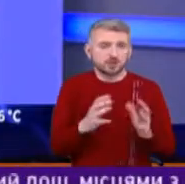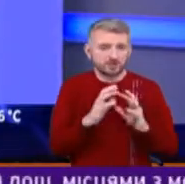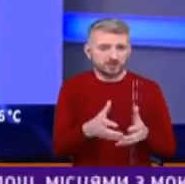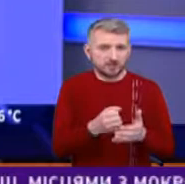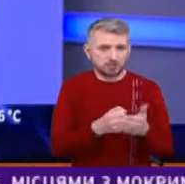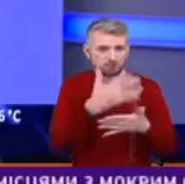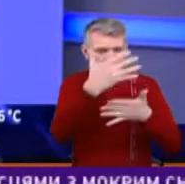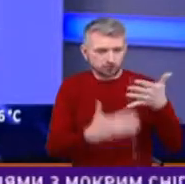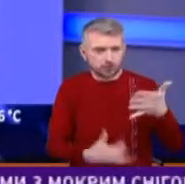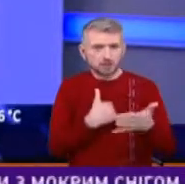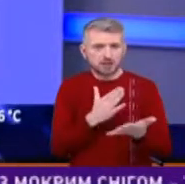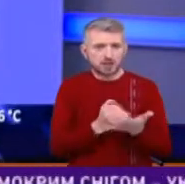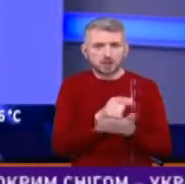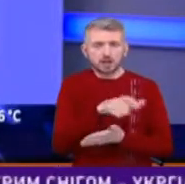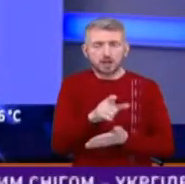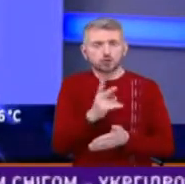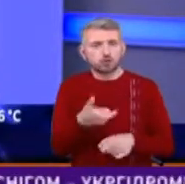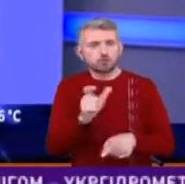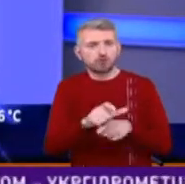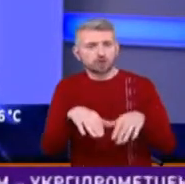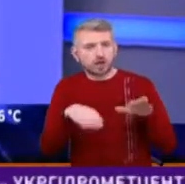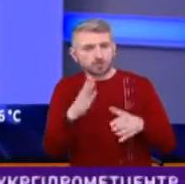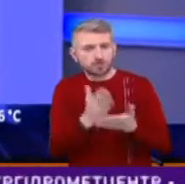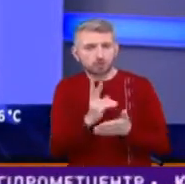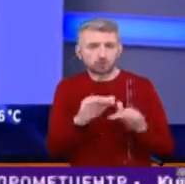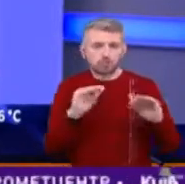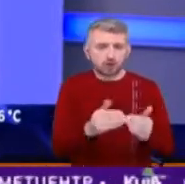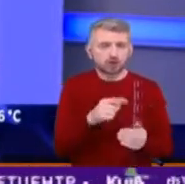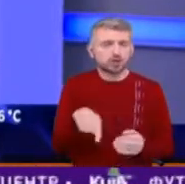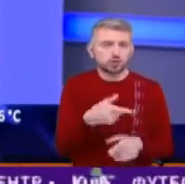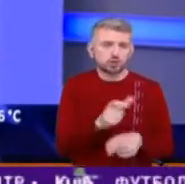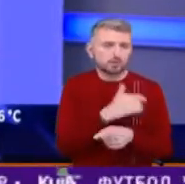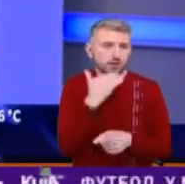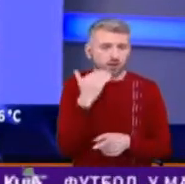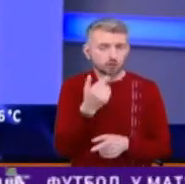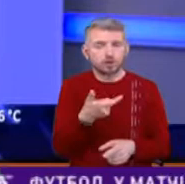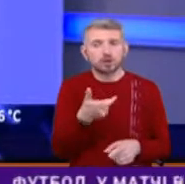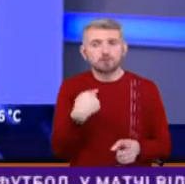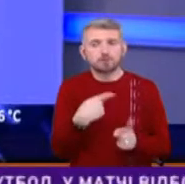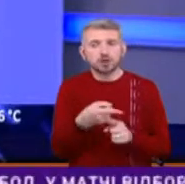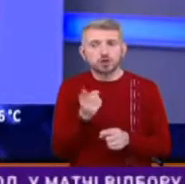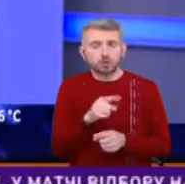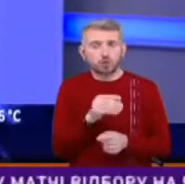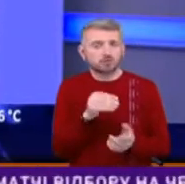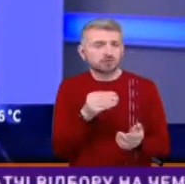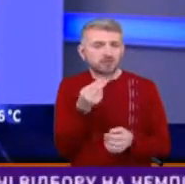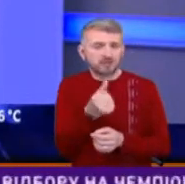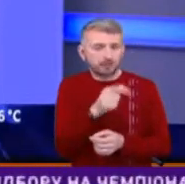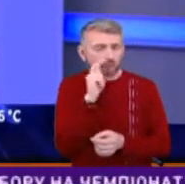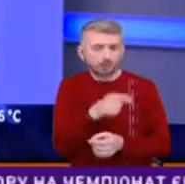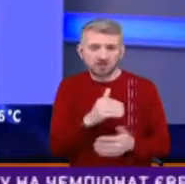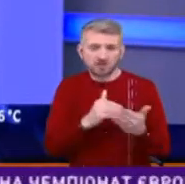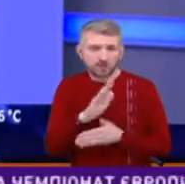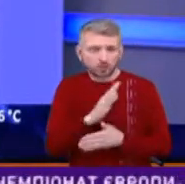У нас є кандидати, які більший рейтинг мають, які менший рейтинг, але їх дуже багато. Більше того, застава в Україні дуже невисока. І